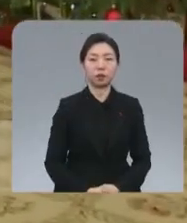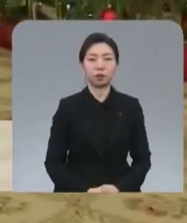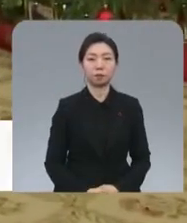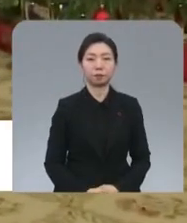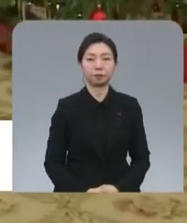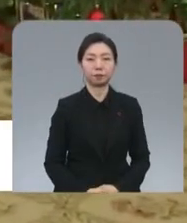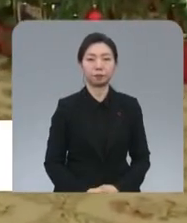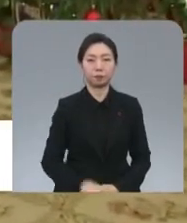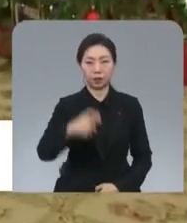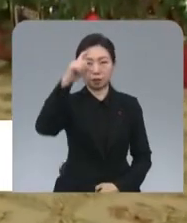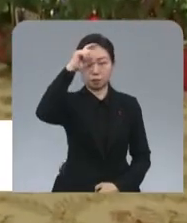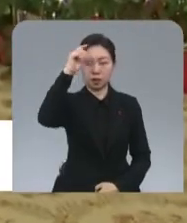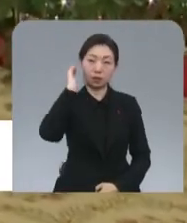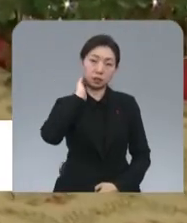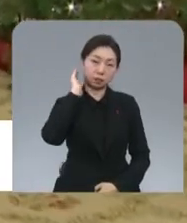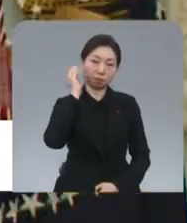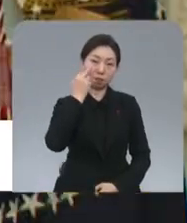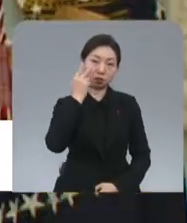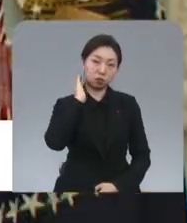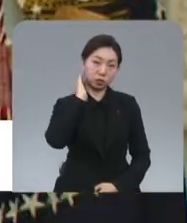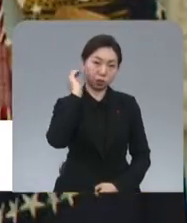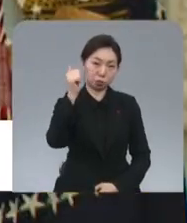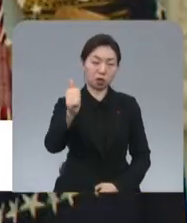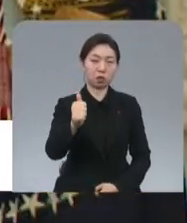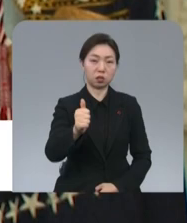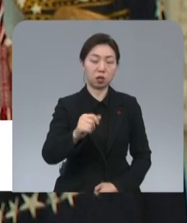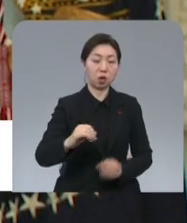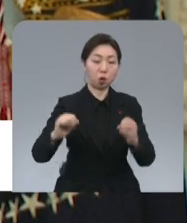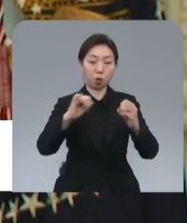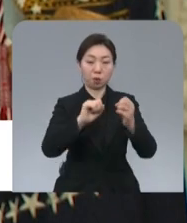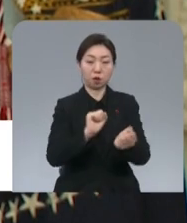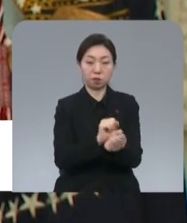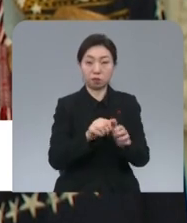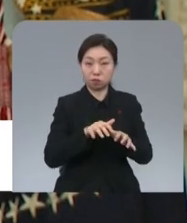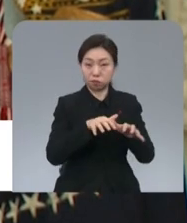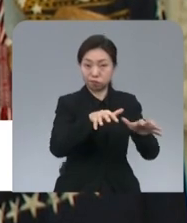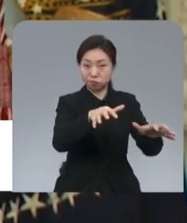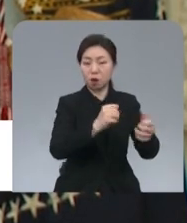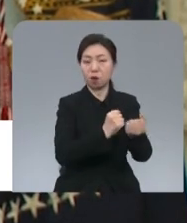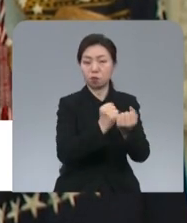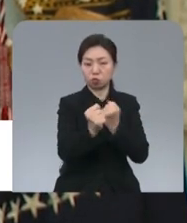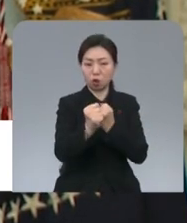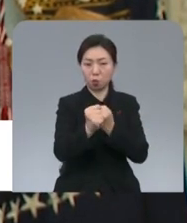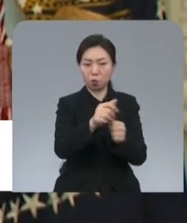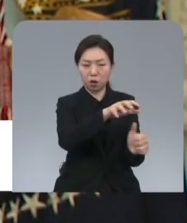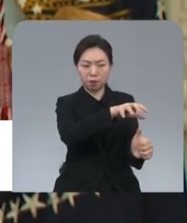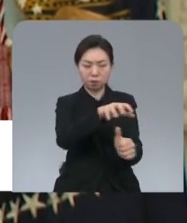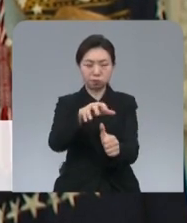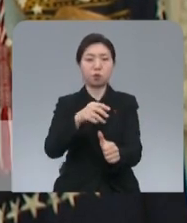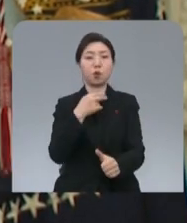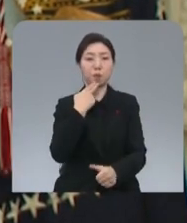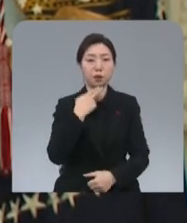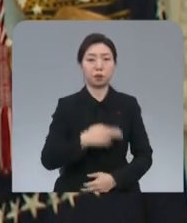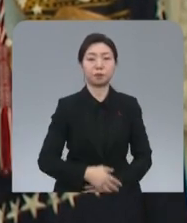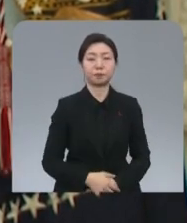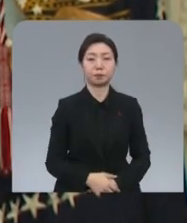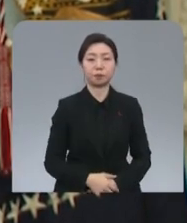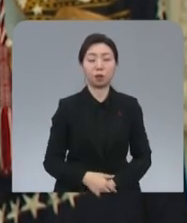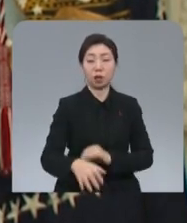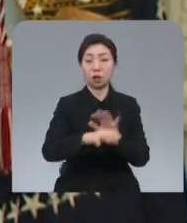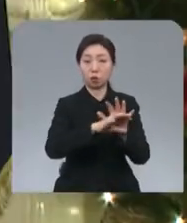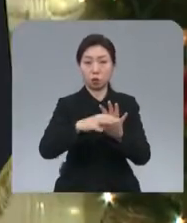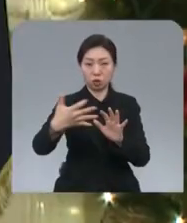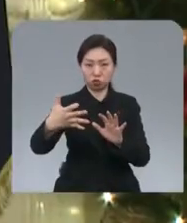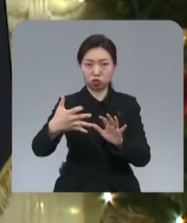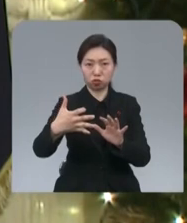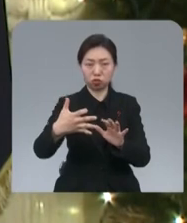조 바이든 미국 대통령은 오미크론 변이 확산에도 불구하고 봉쇄 정책은 고려하지 않고 있다고 밝혔습니다. 코로나19에 관한